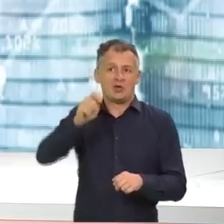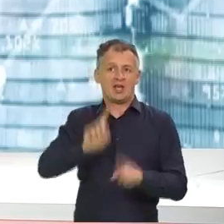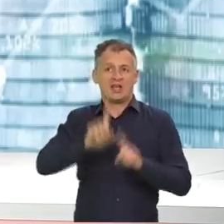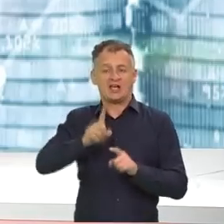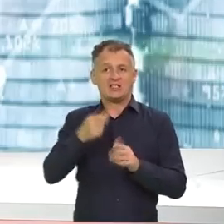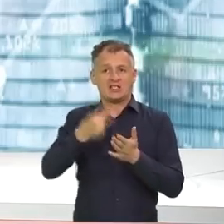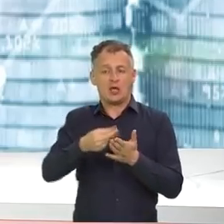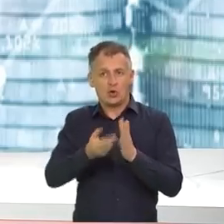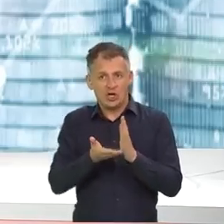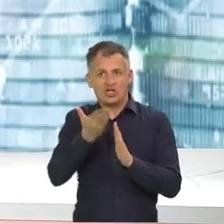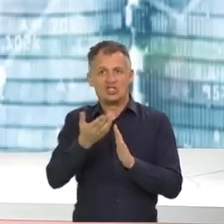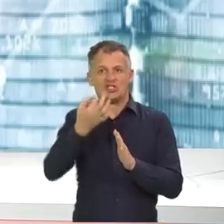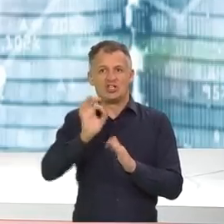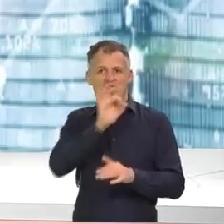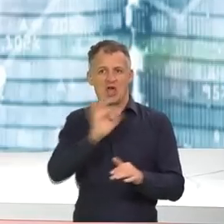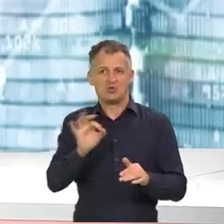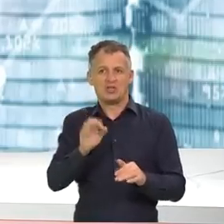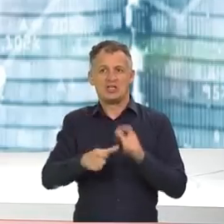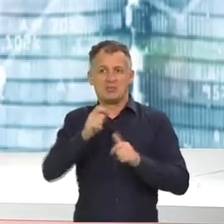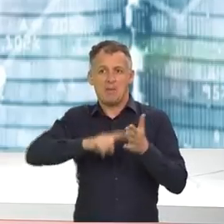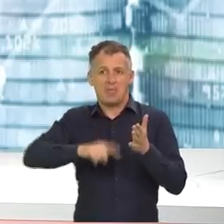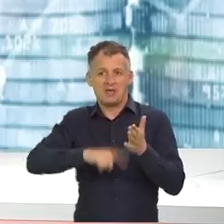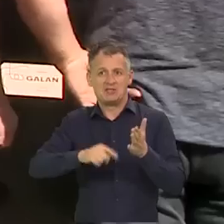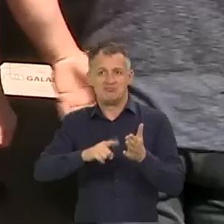10%, iar despre pensii nu se aude mai nimic.